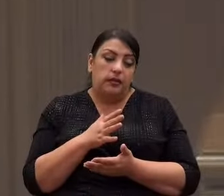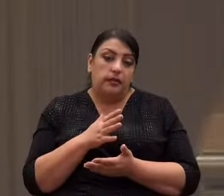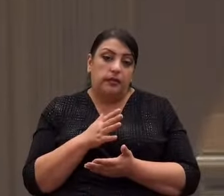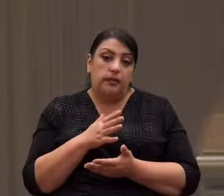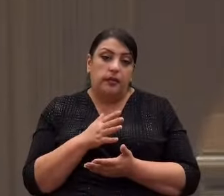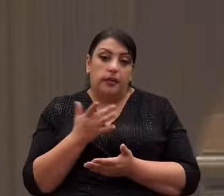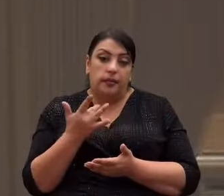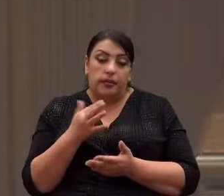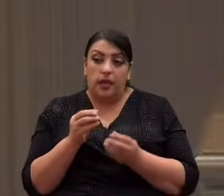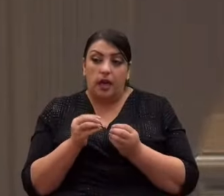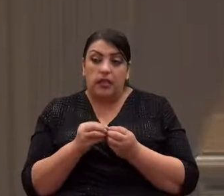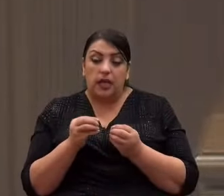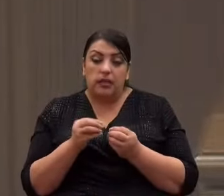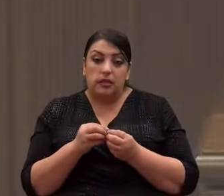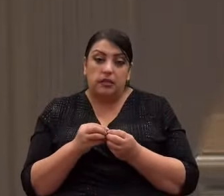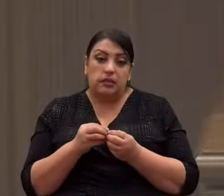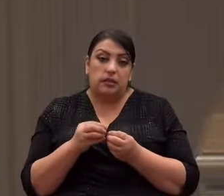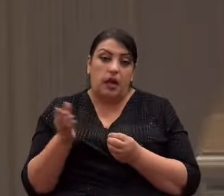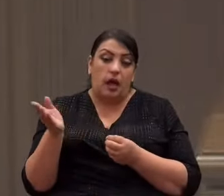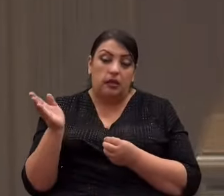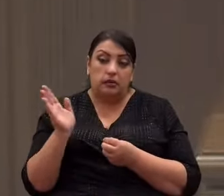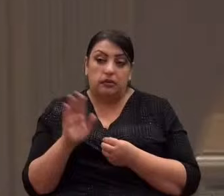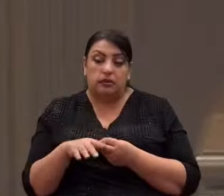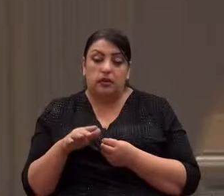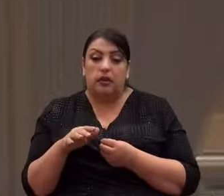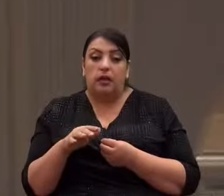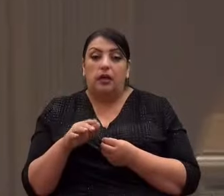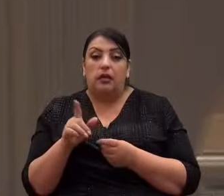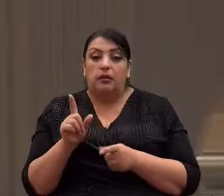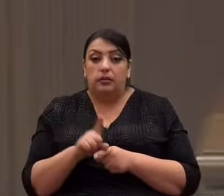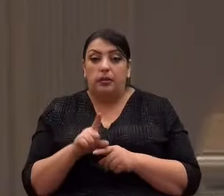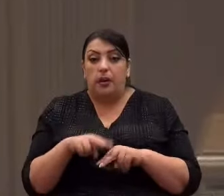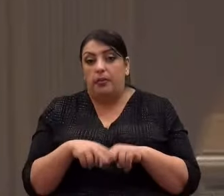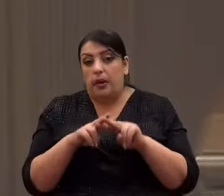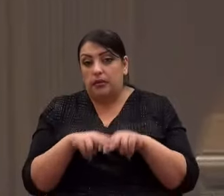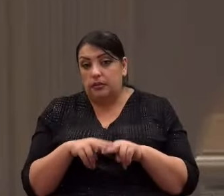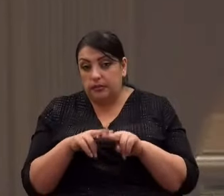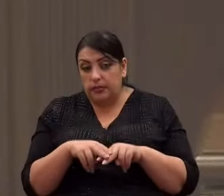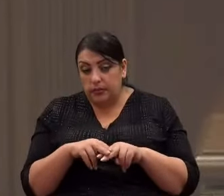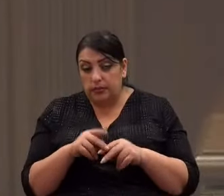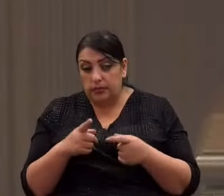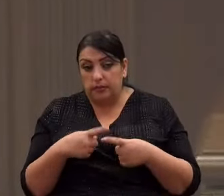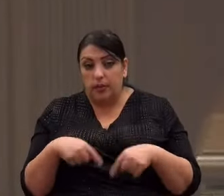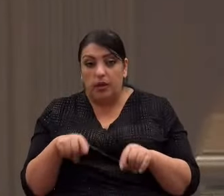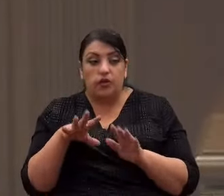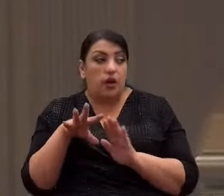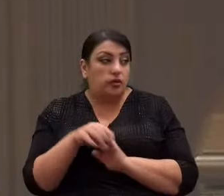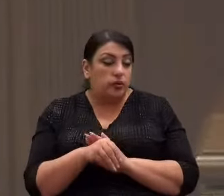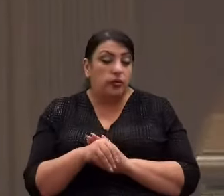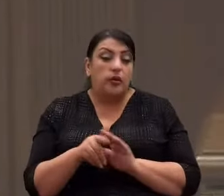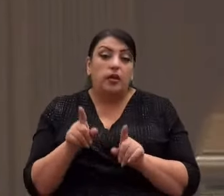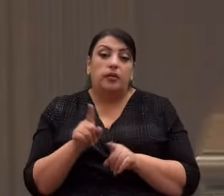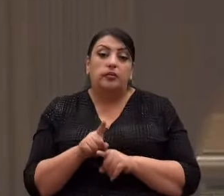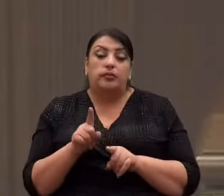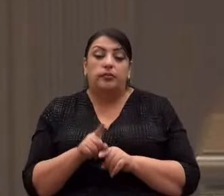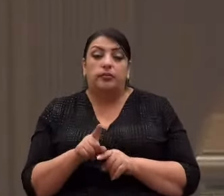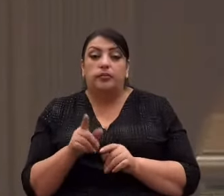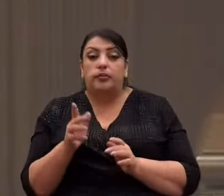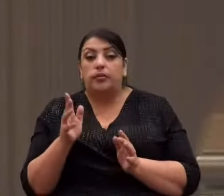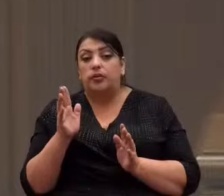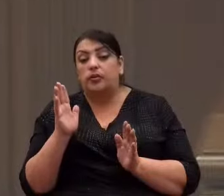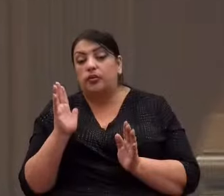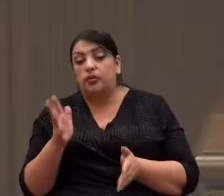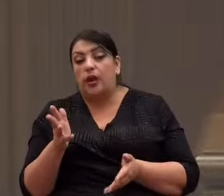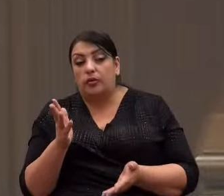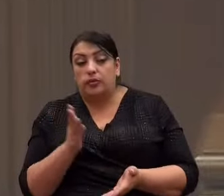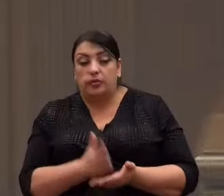տասնյակ դեպքով նաեւ անձնագրային բաժանմունքում, ունենք տասնյակ դեպքեր